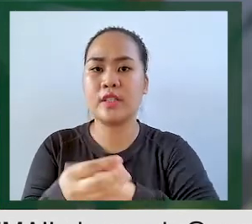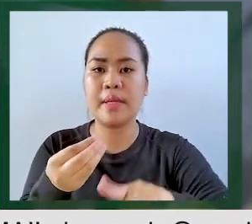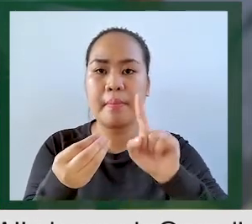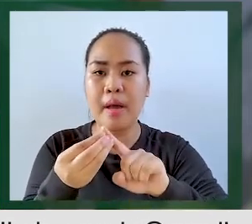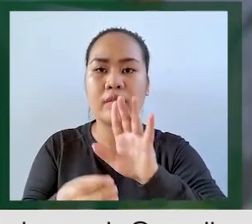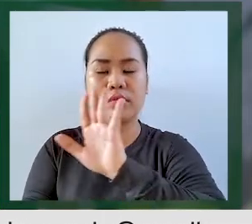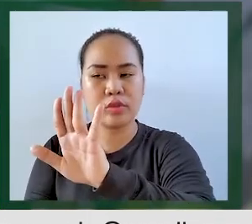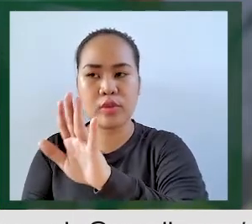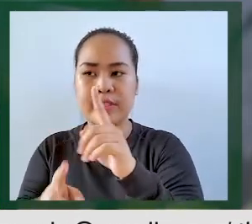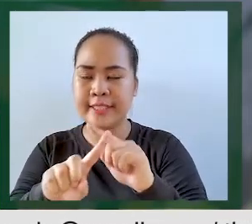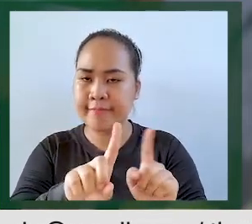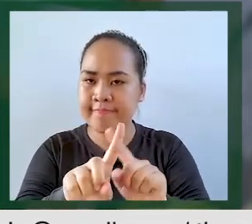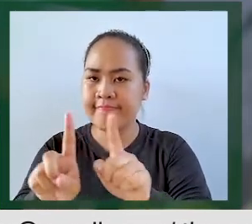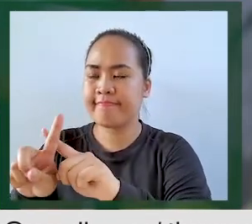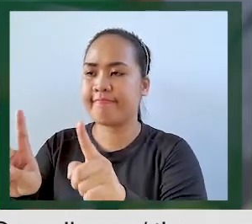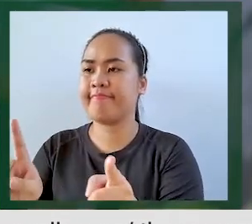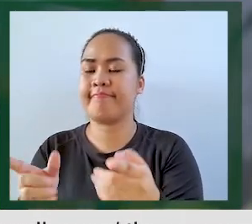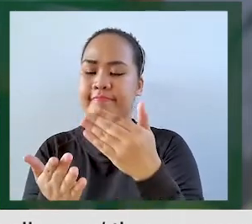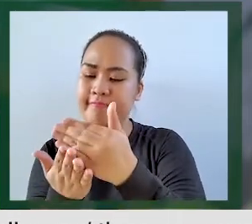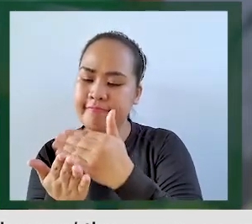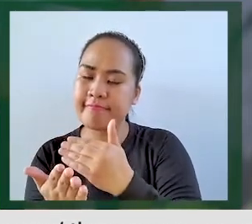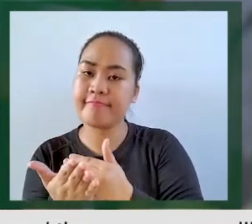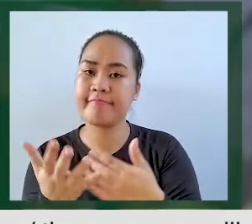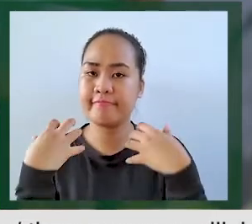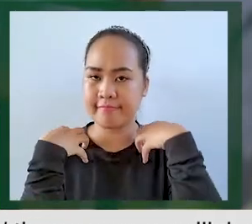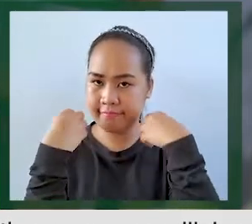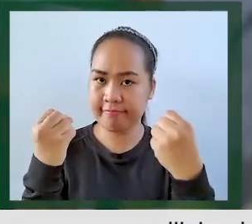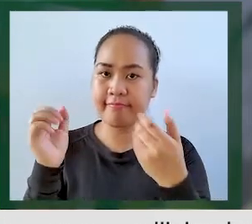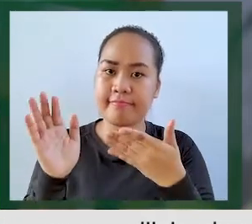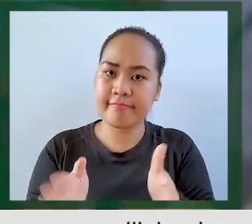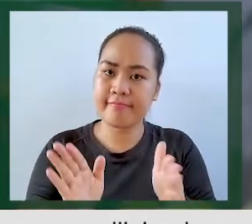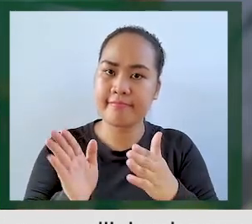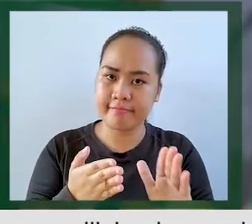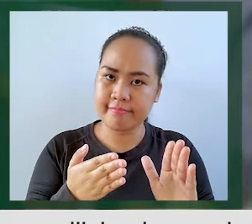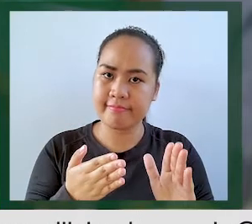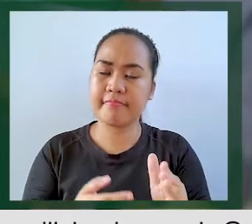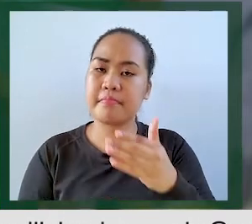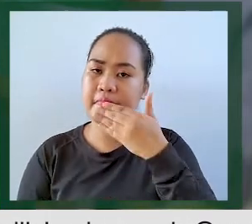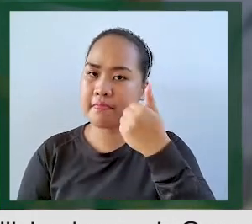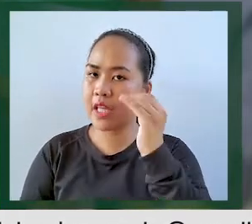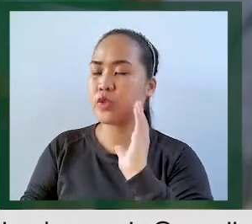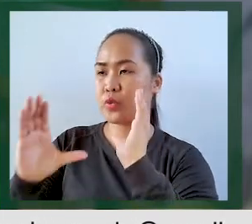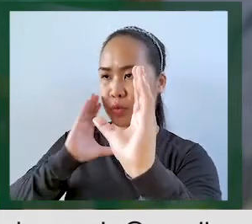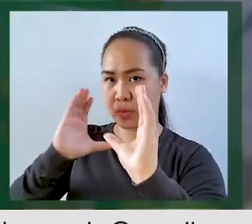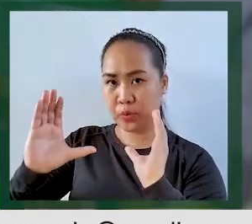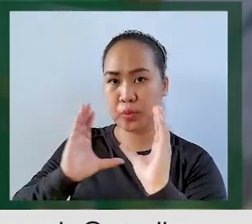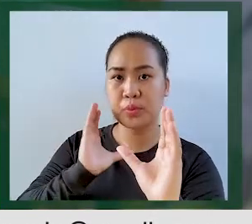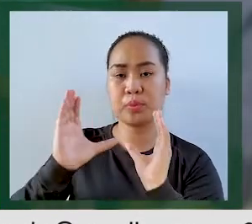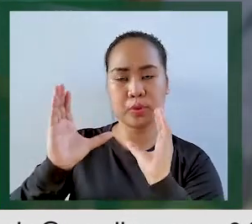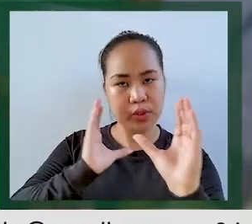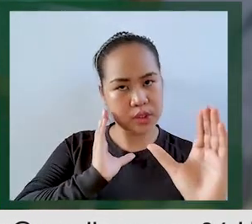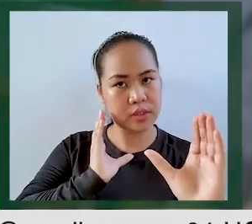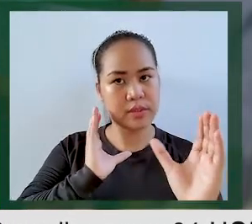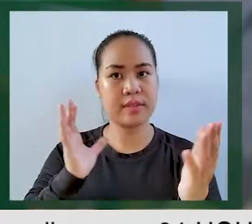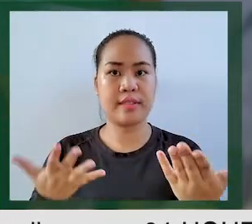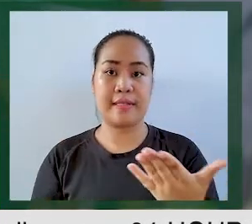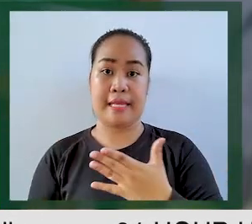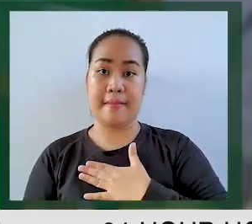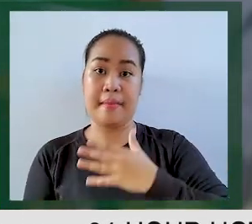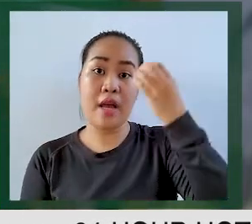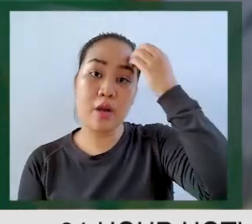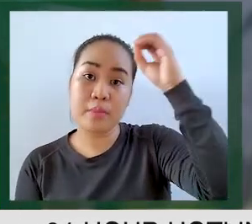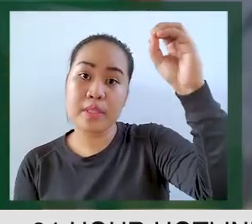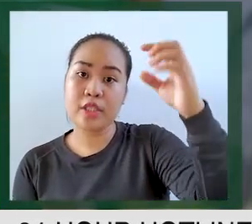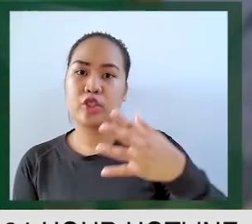minsan ako rin nahihiya sa mga nakukuha kong complain kasi parang napapahiya ka agad yung kumpanya, 'di